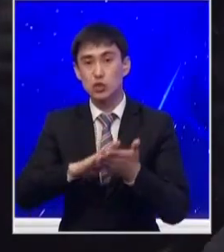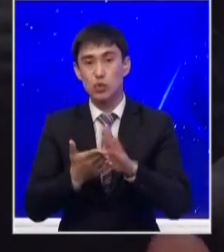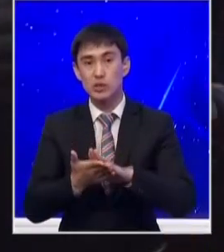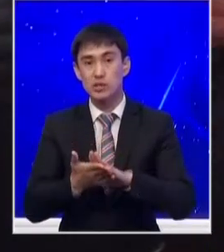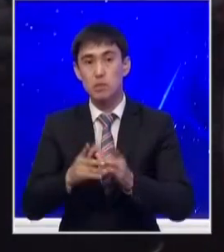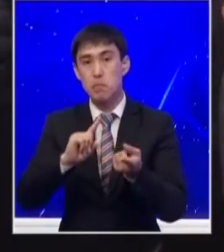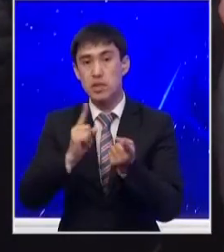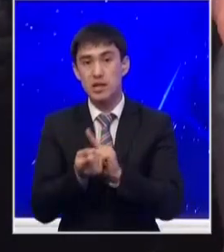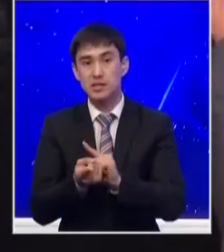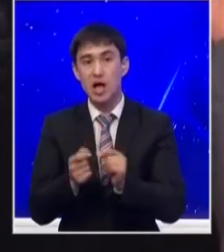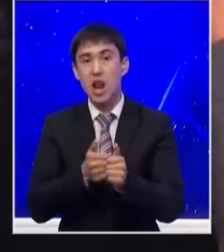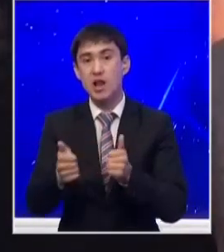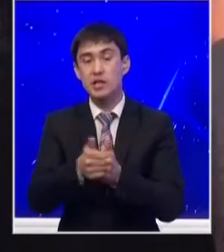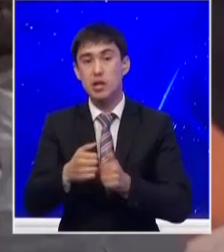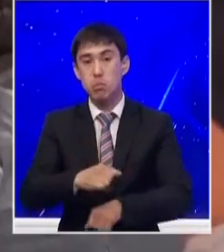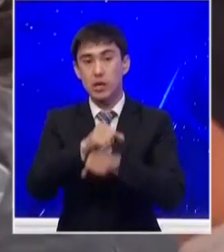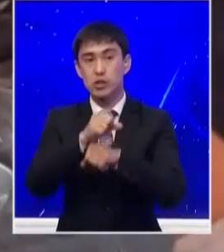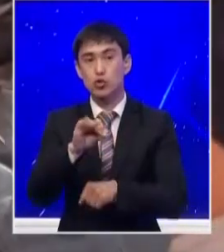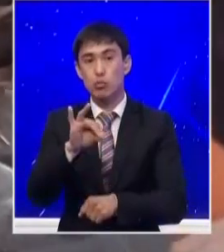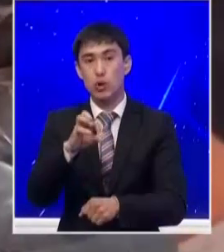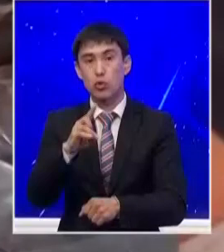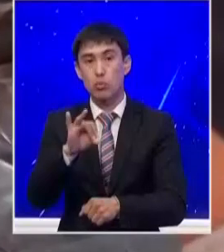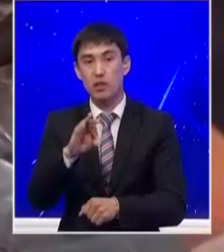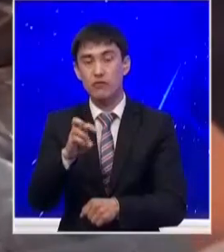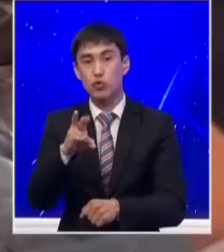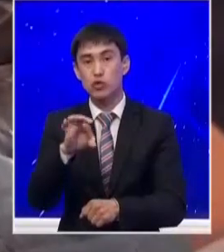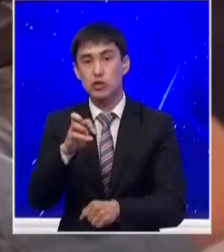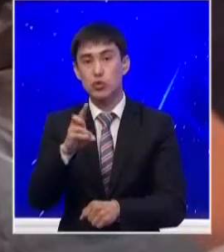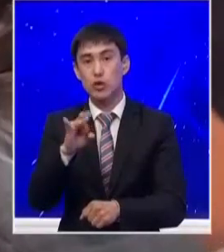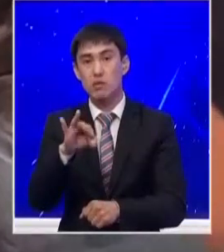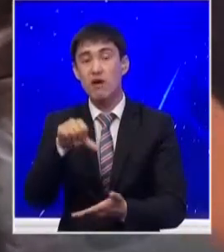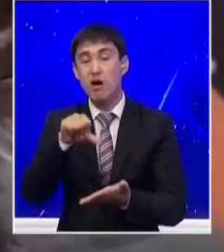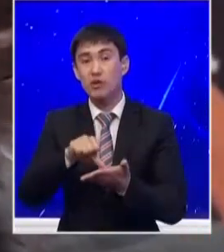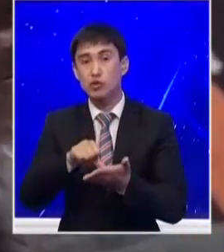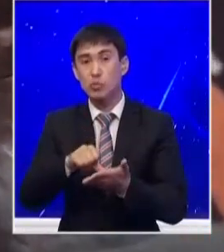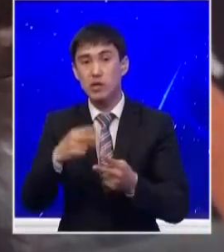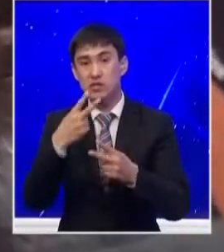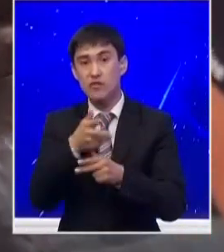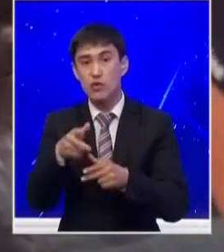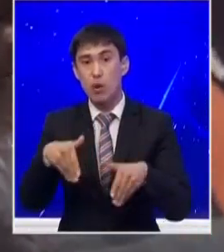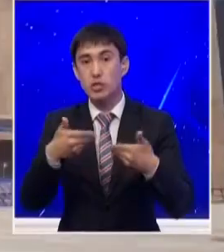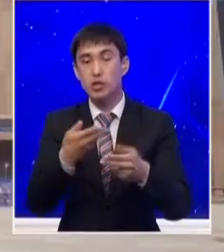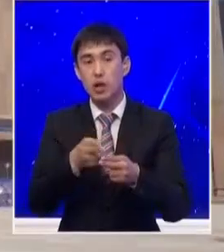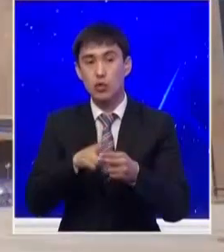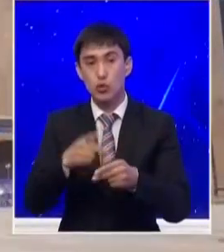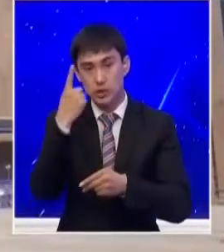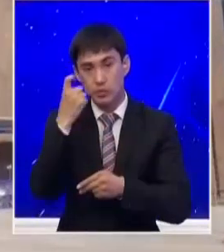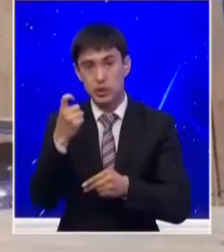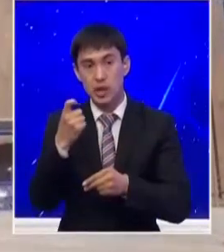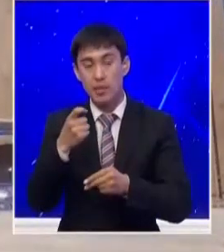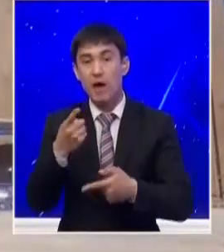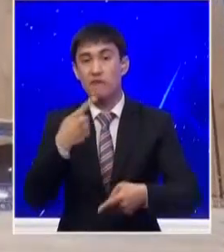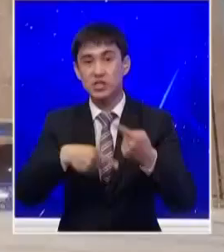стала меняться лидеры протеста жил Мурат улутпанов и Нурсултан нуримов выступили с видеообращением в котором сообщили